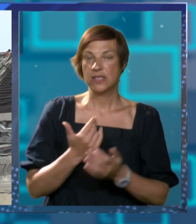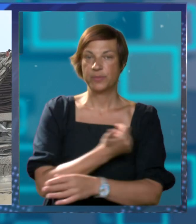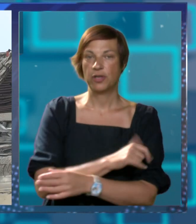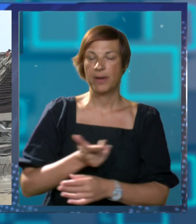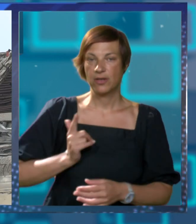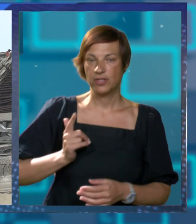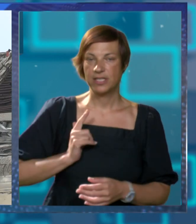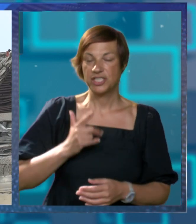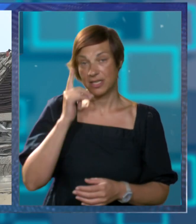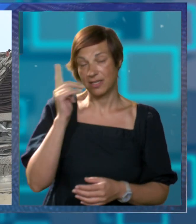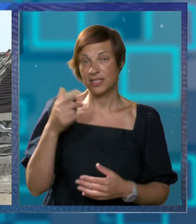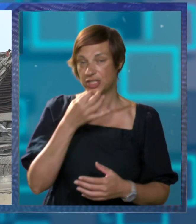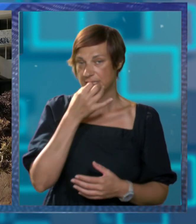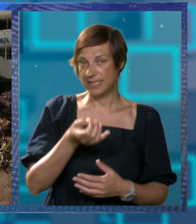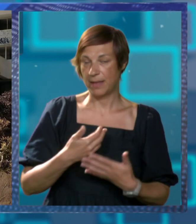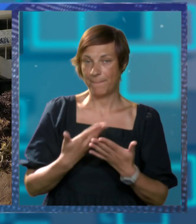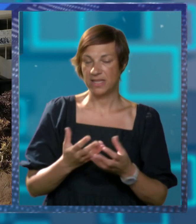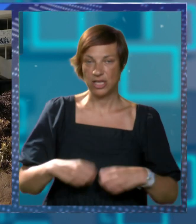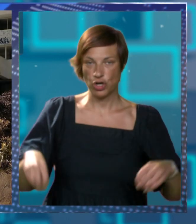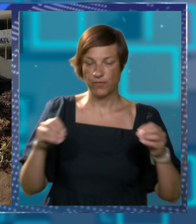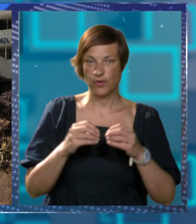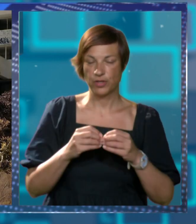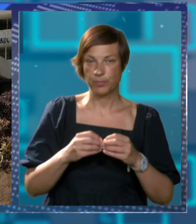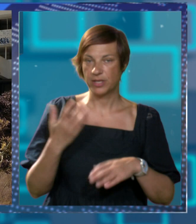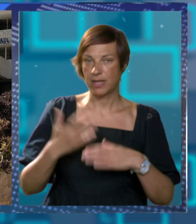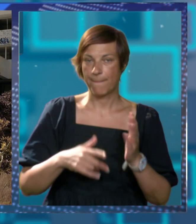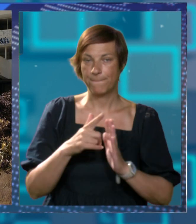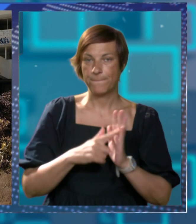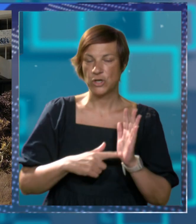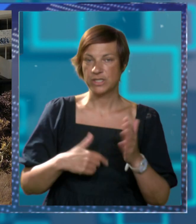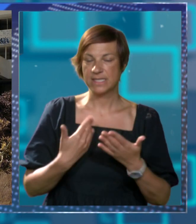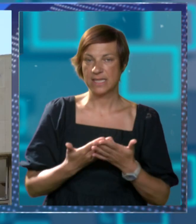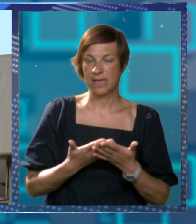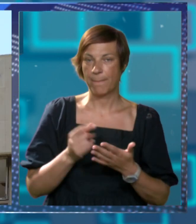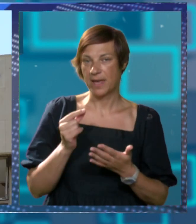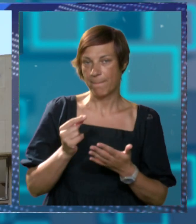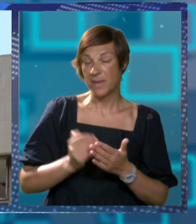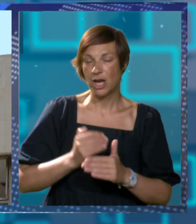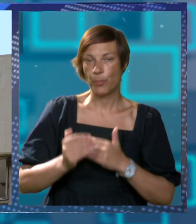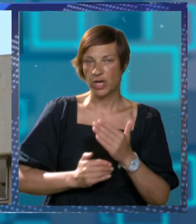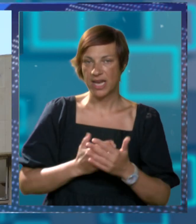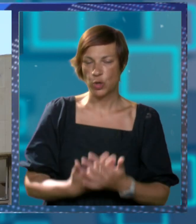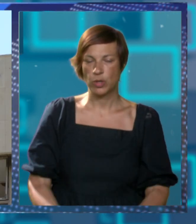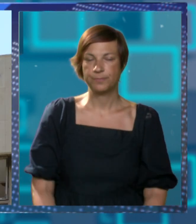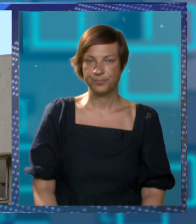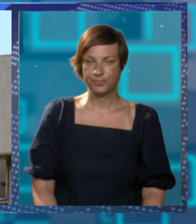na godine čekanja, čini se da se pitanje ovog projekta posljednjih mjeseci konačno bar malo